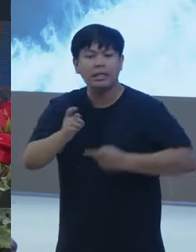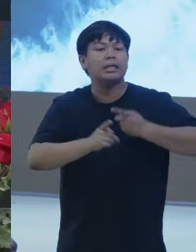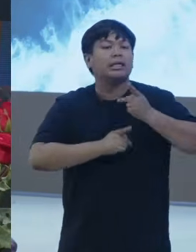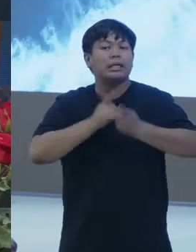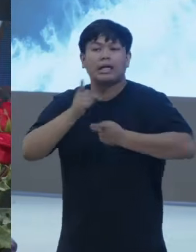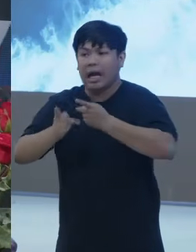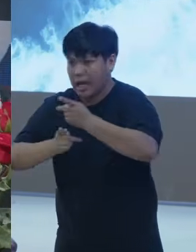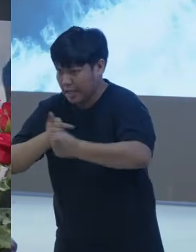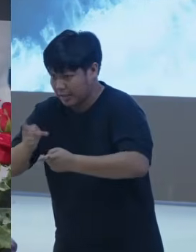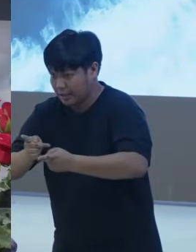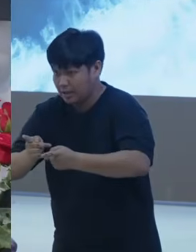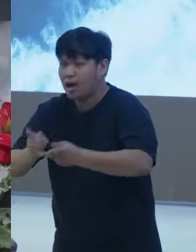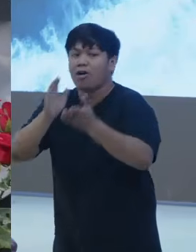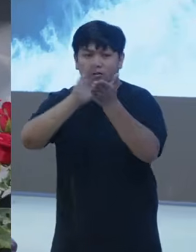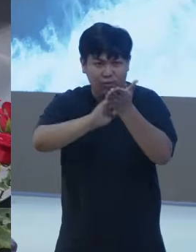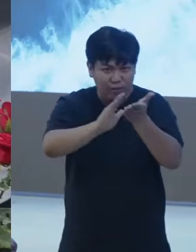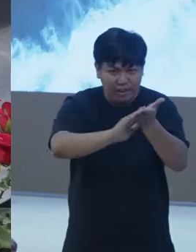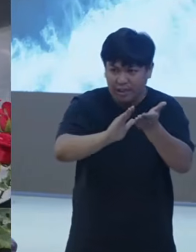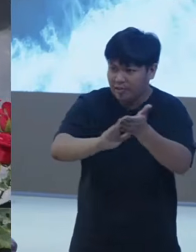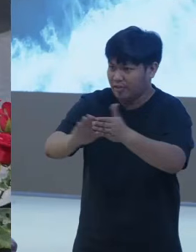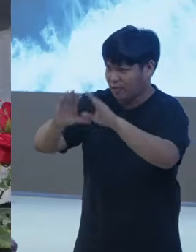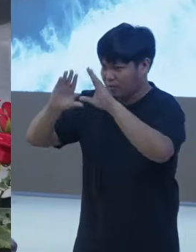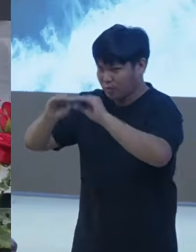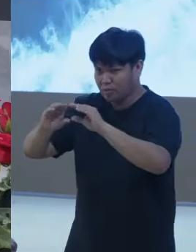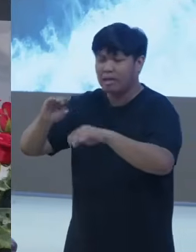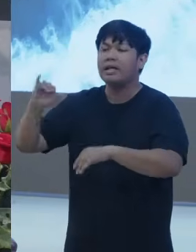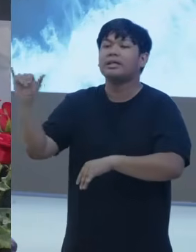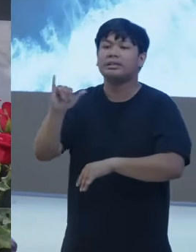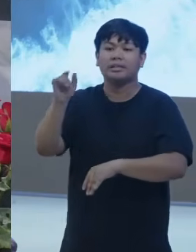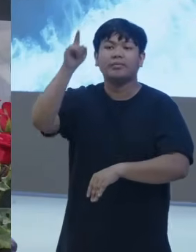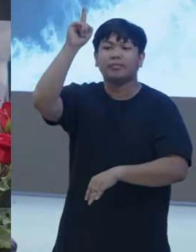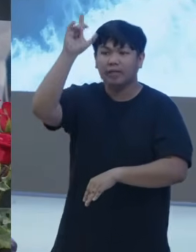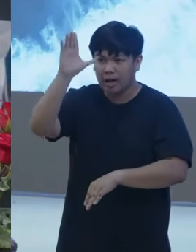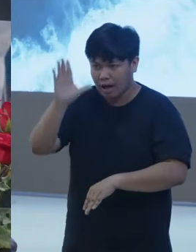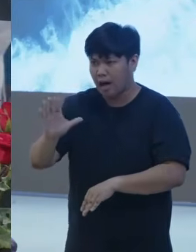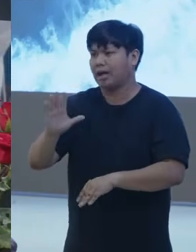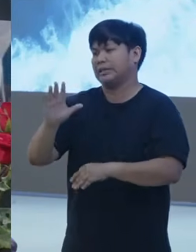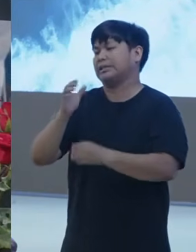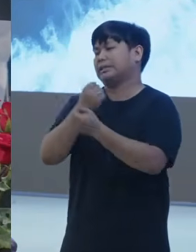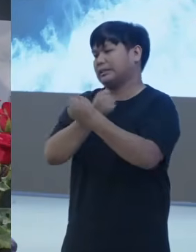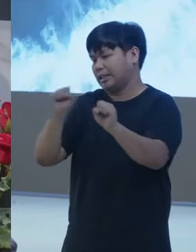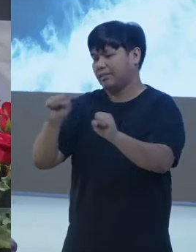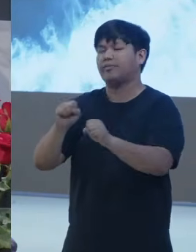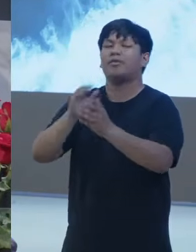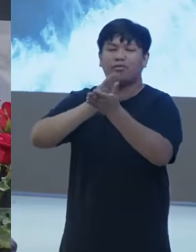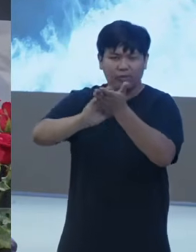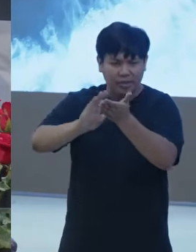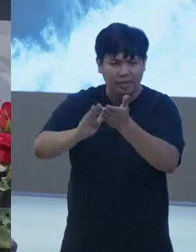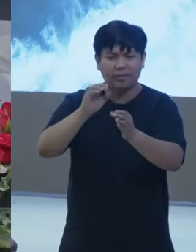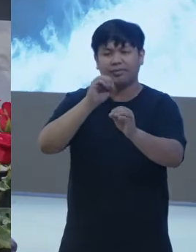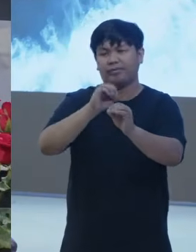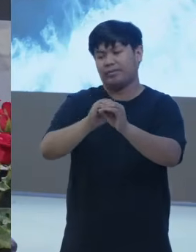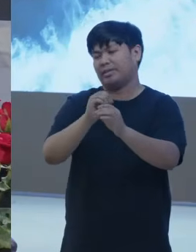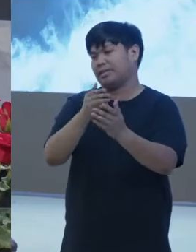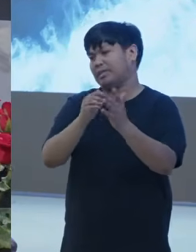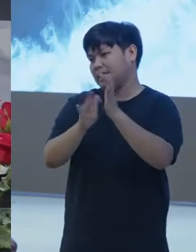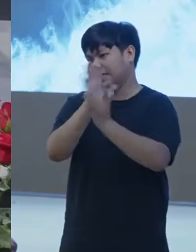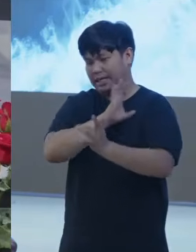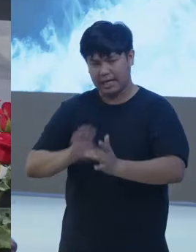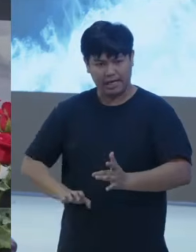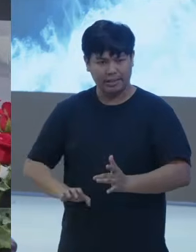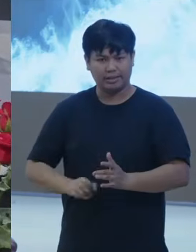tender-hearted, forgiving one another as God in Christ forgave you." Ang issue po dito ay